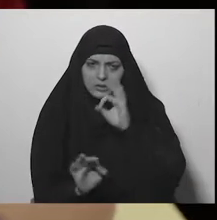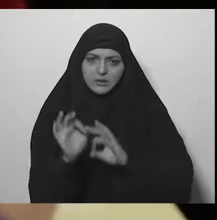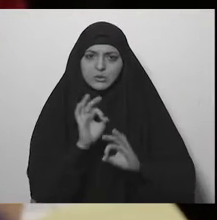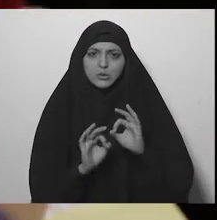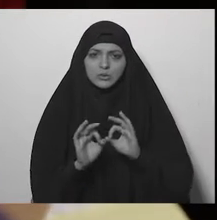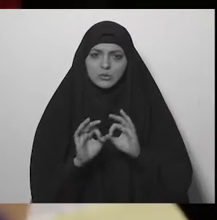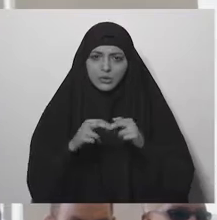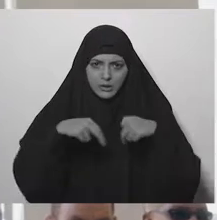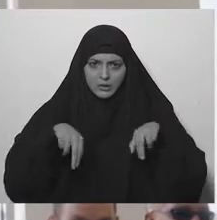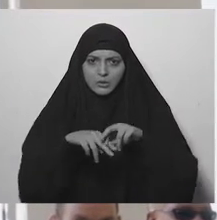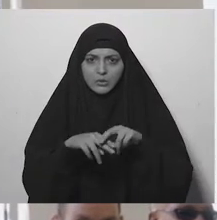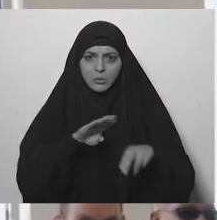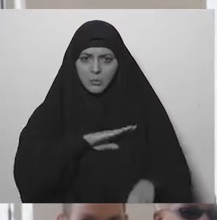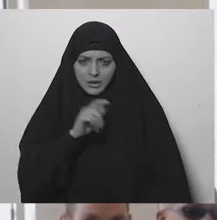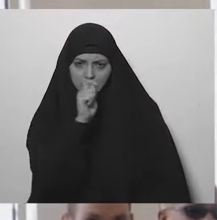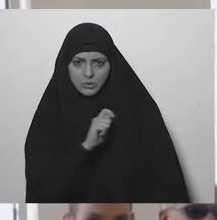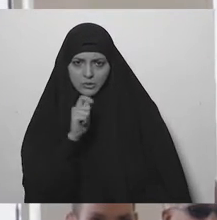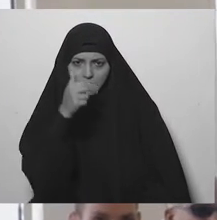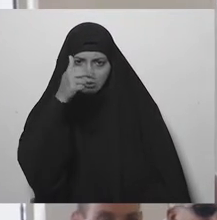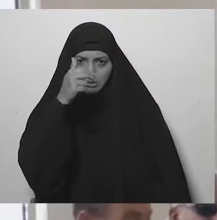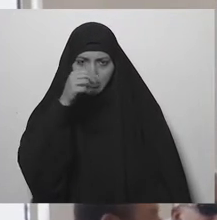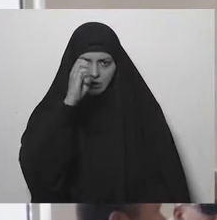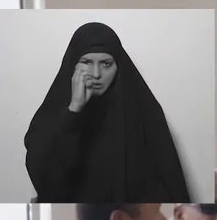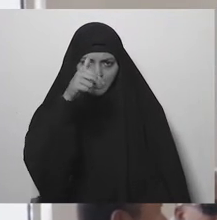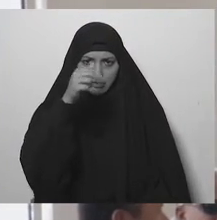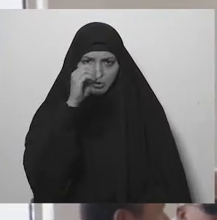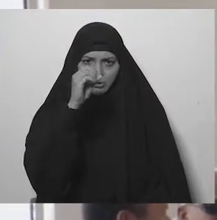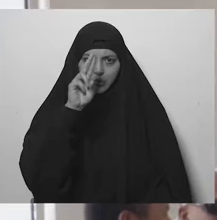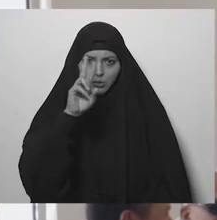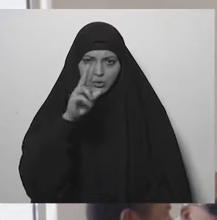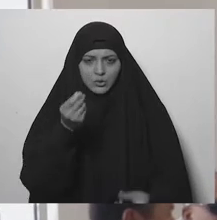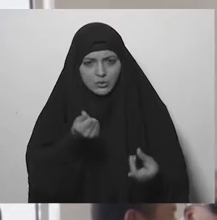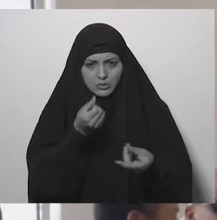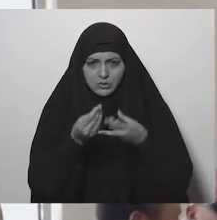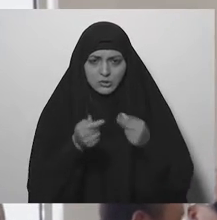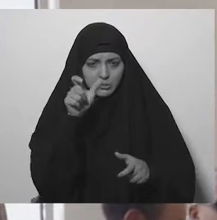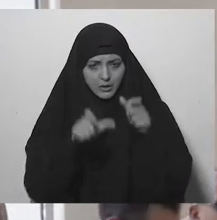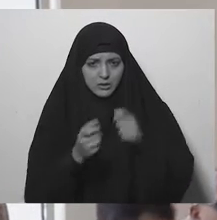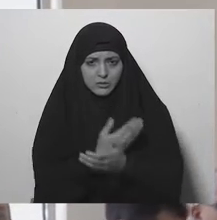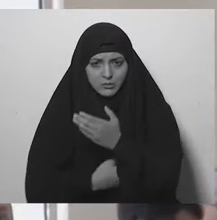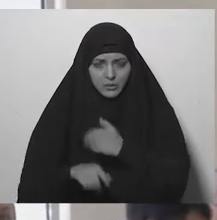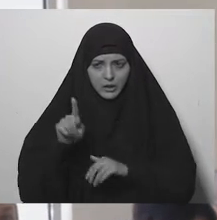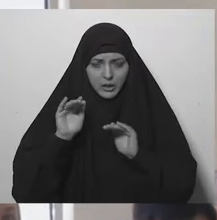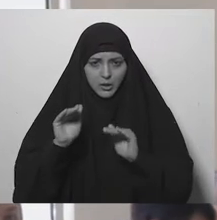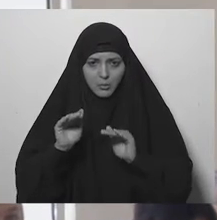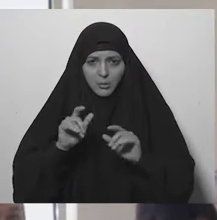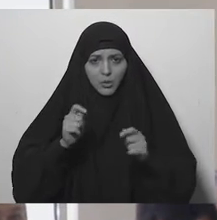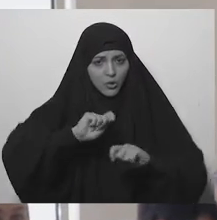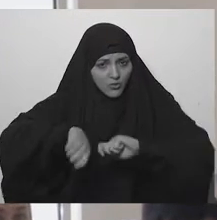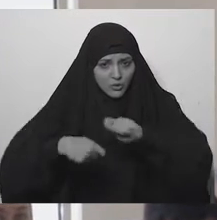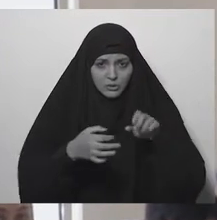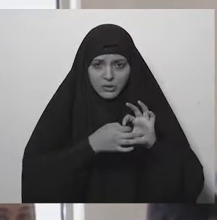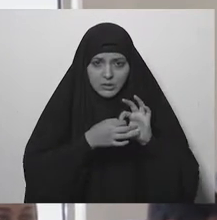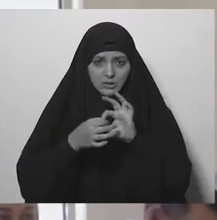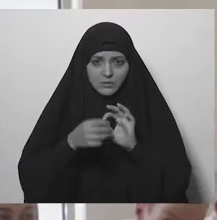par l'association nour par rapport à la sensibilisation des personnes en situation d'handicap elle-même à la convention relative aux droits